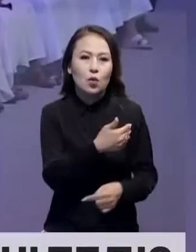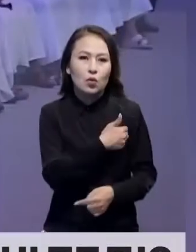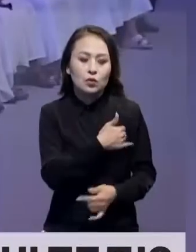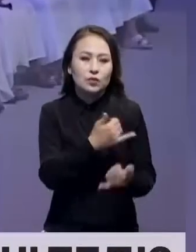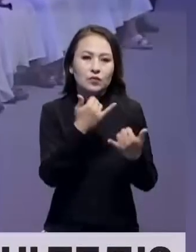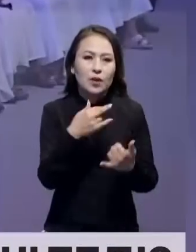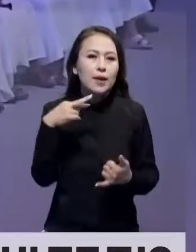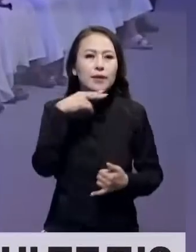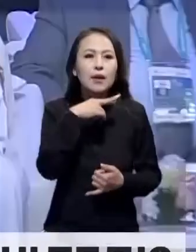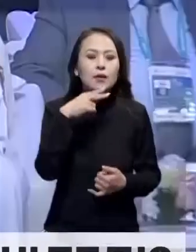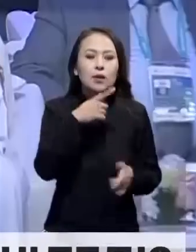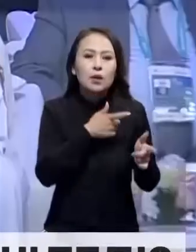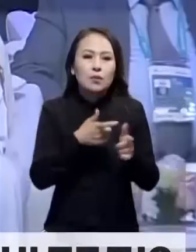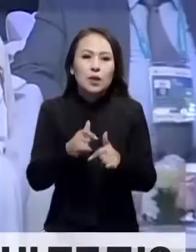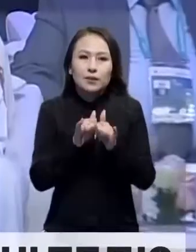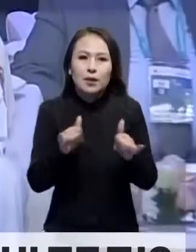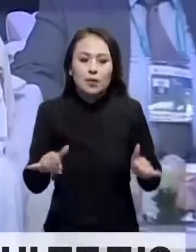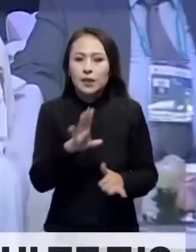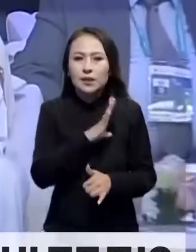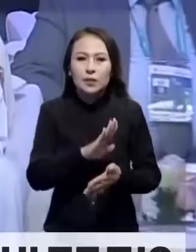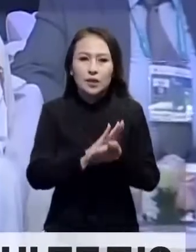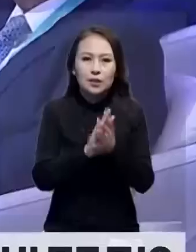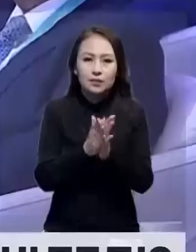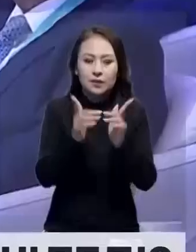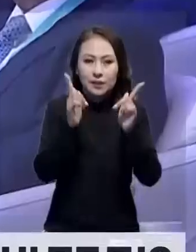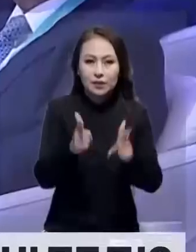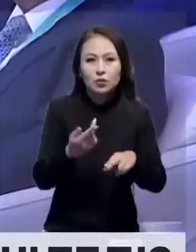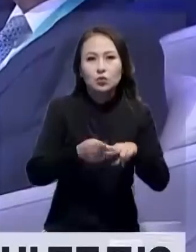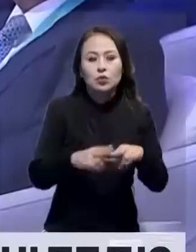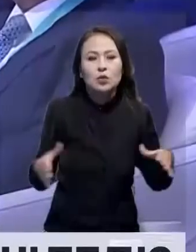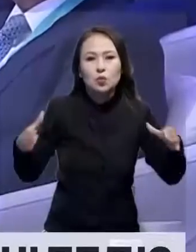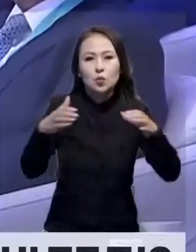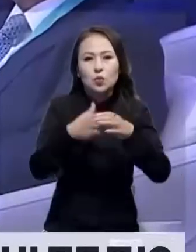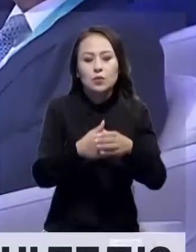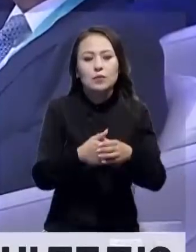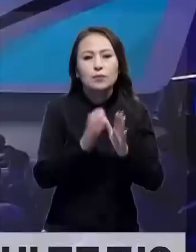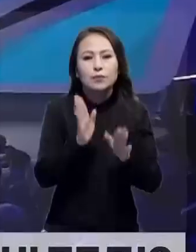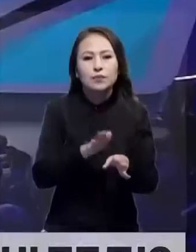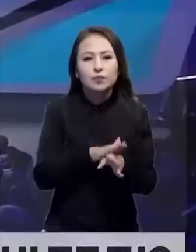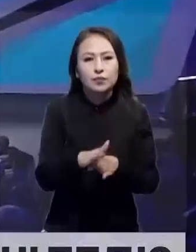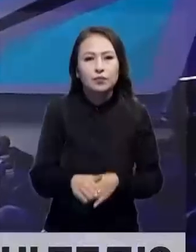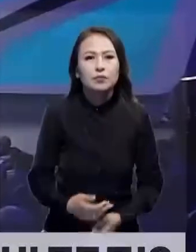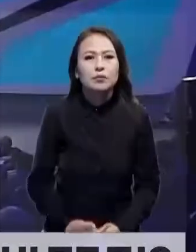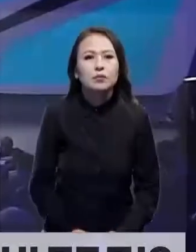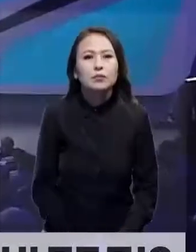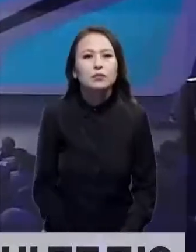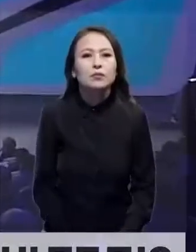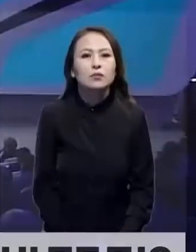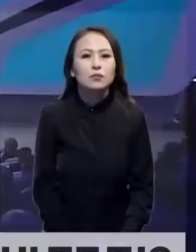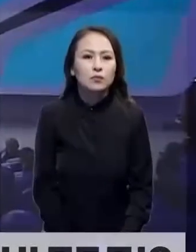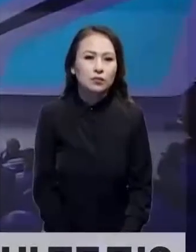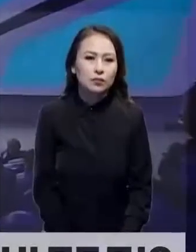тарапымыздан ядролық қаруды таратпау жөніндегі келісімді қолдаймыз деді. Сосын Біріккен Ұлттар ұйымы хақында айтты.